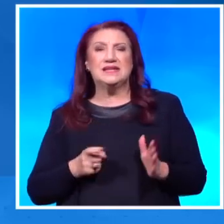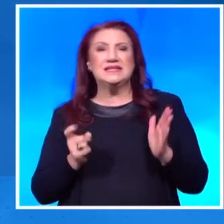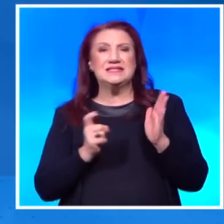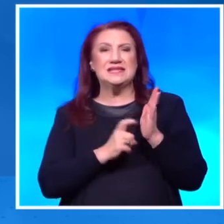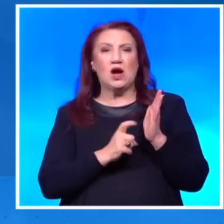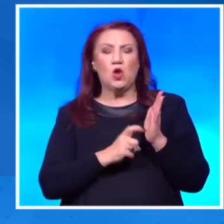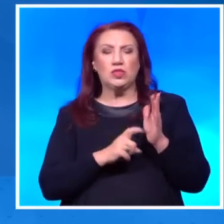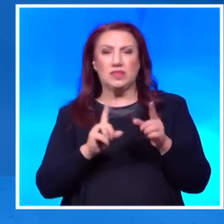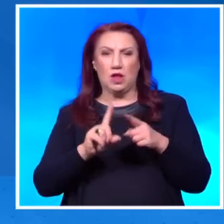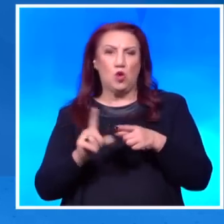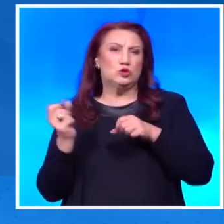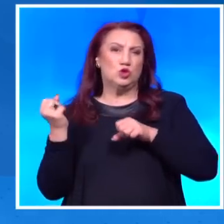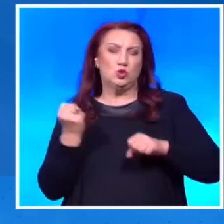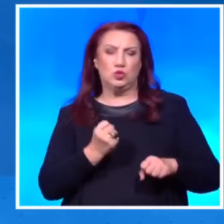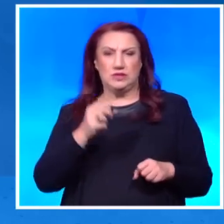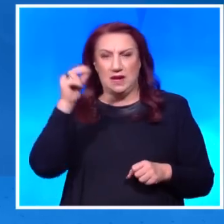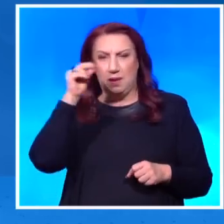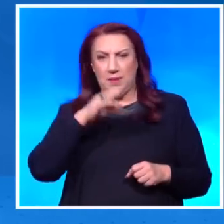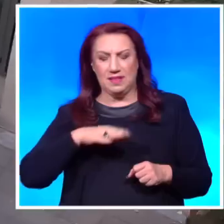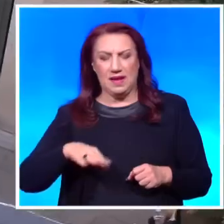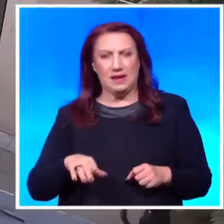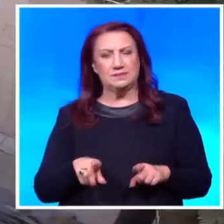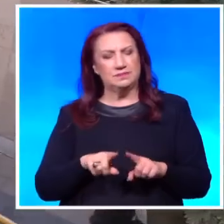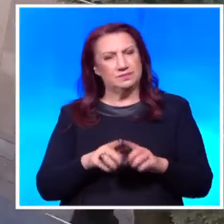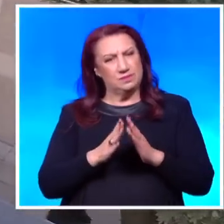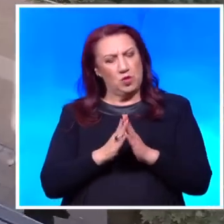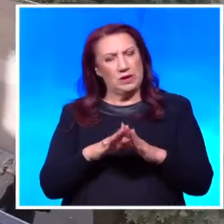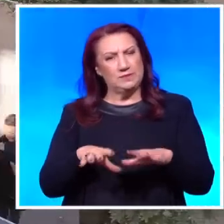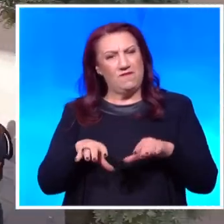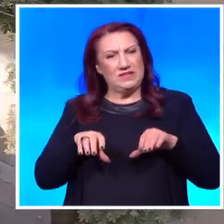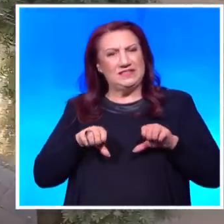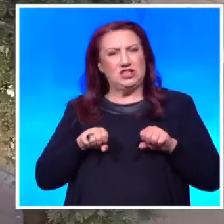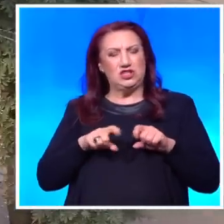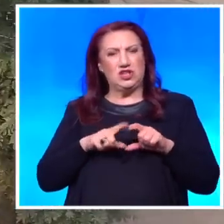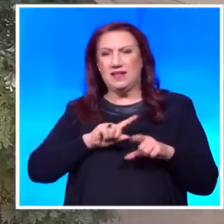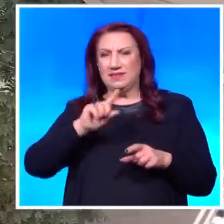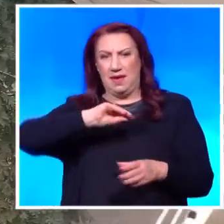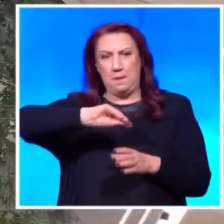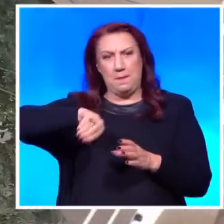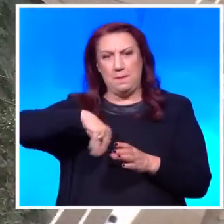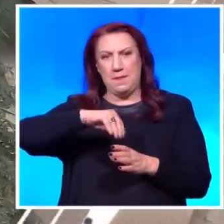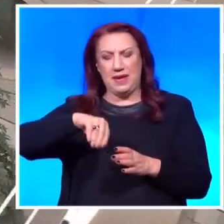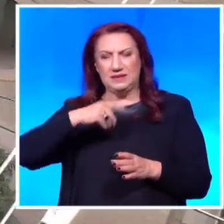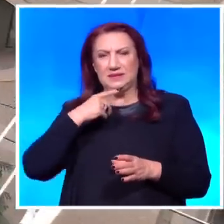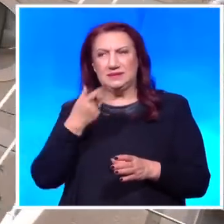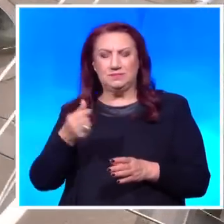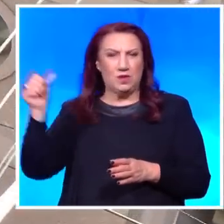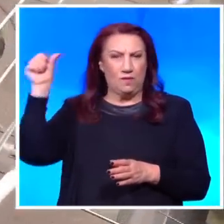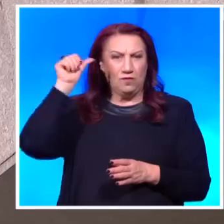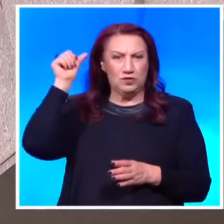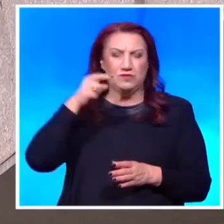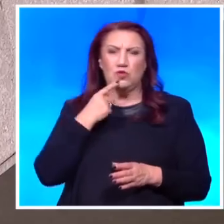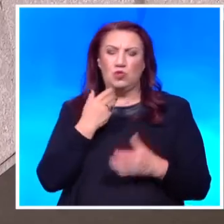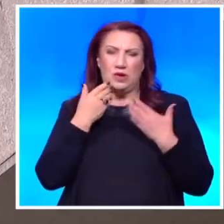България и, цитирам, да се въздържат от намеса, изразяваща се пряко във въздействие и внушения, които накърняват устоите